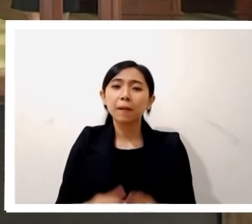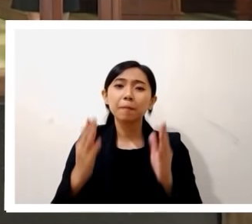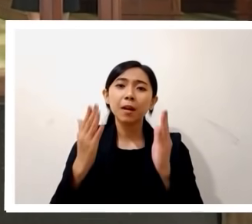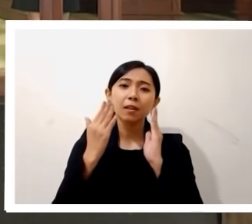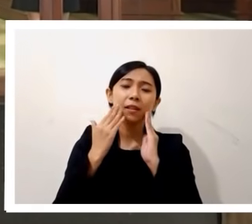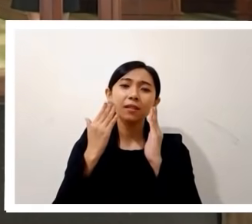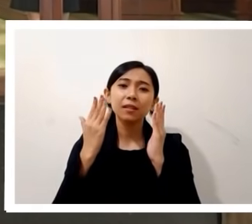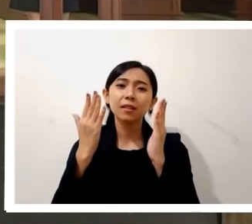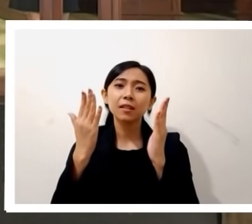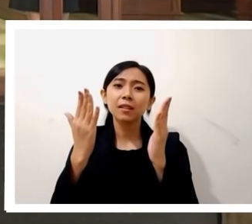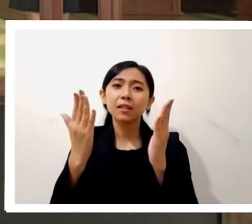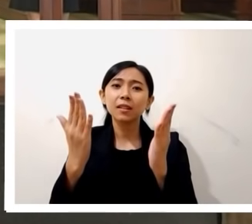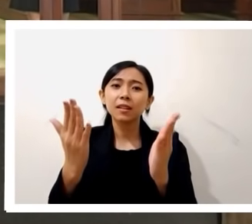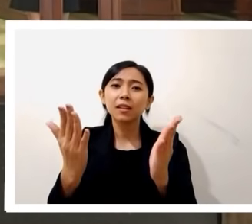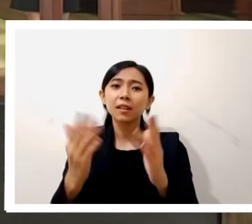Terima